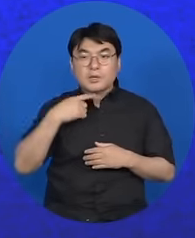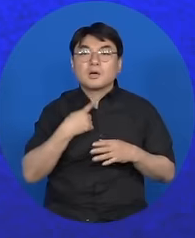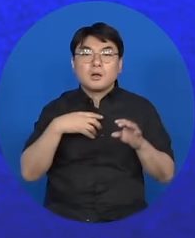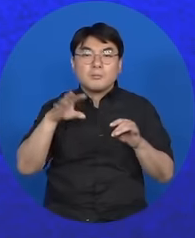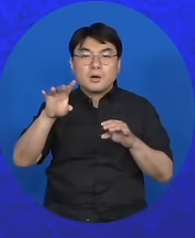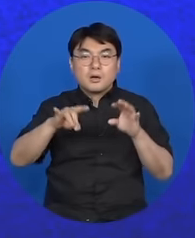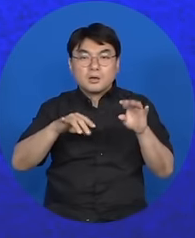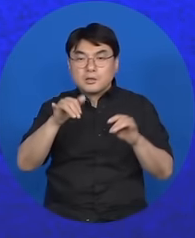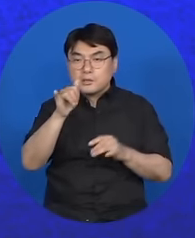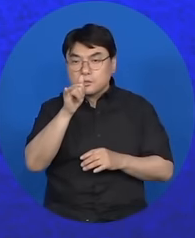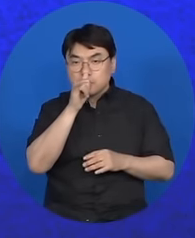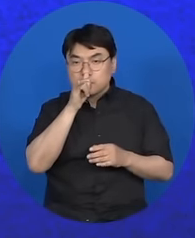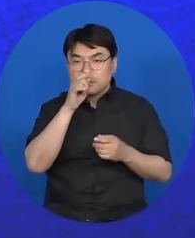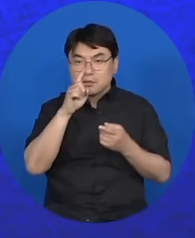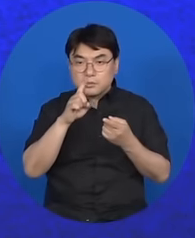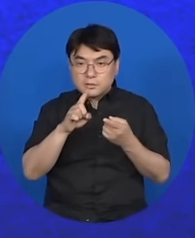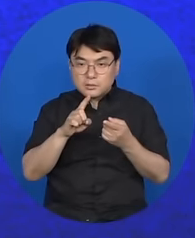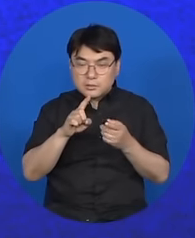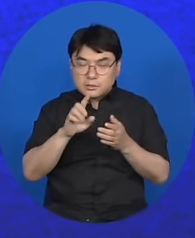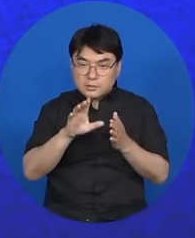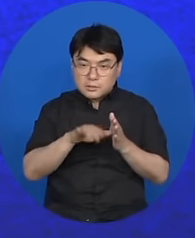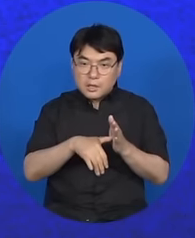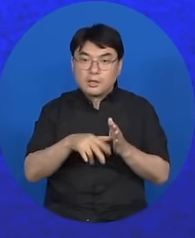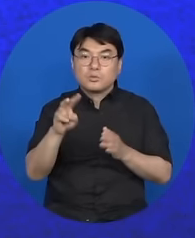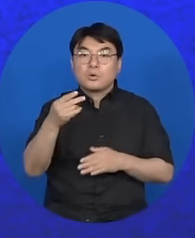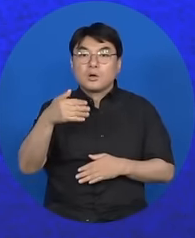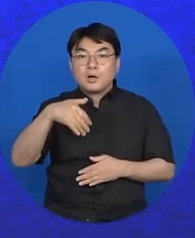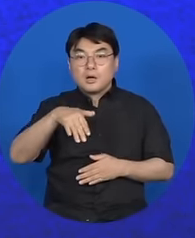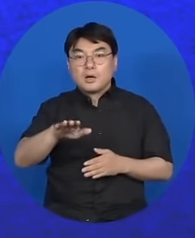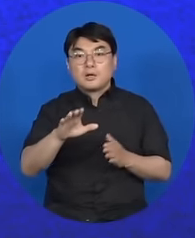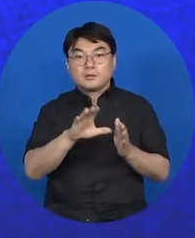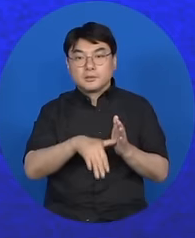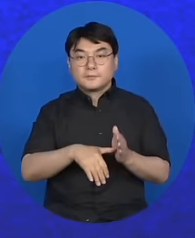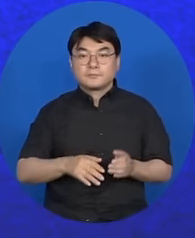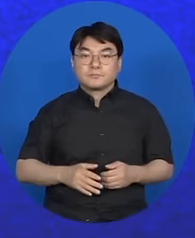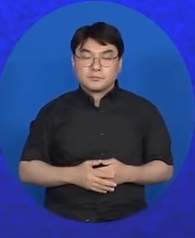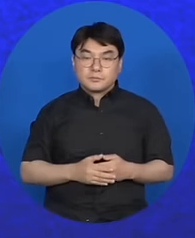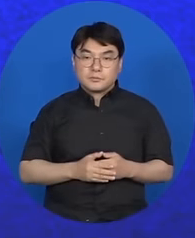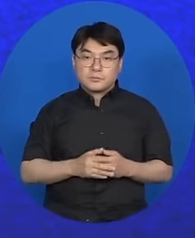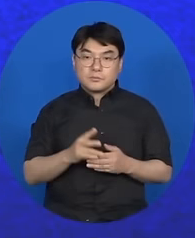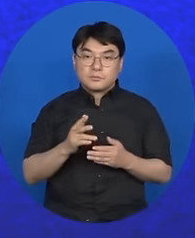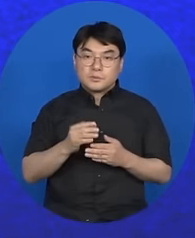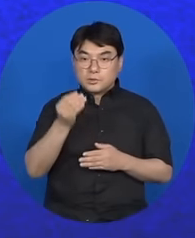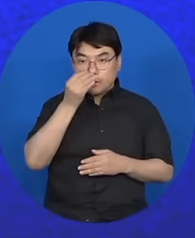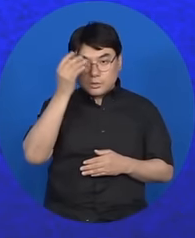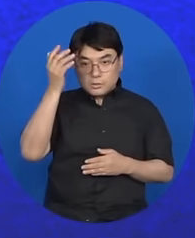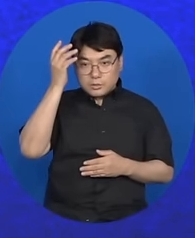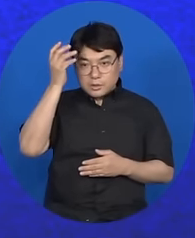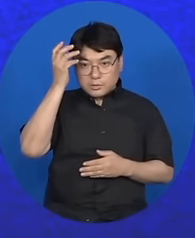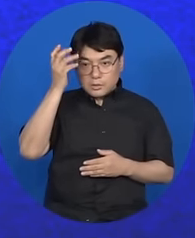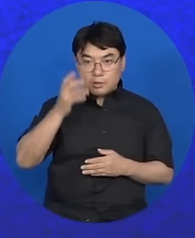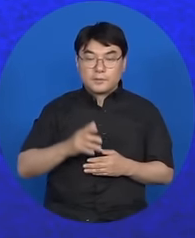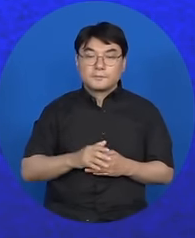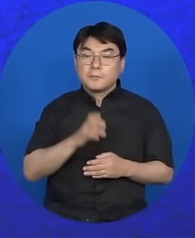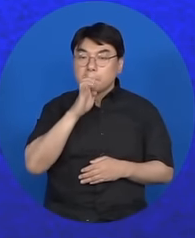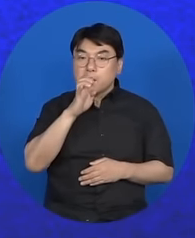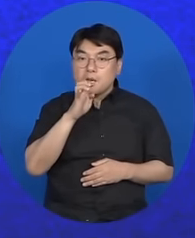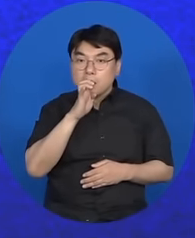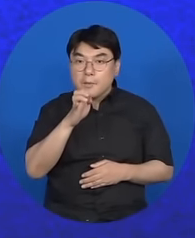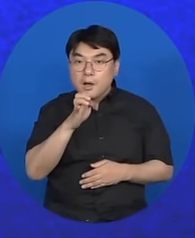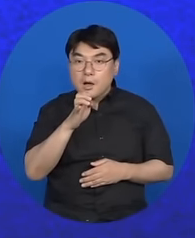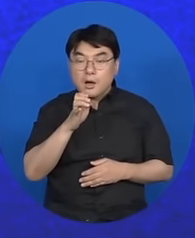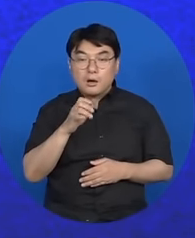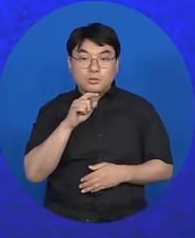상태에서 돌아가고 있을 때에 성령께서 주의 사자를 통하여 빌립에게 빌립아 너가 지금